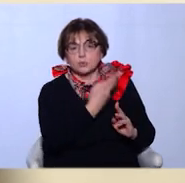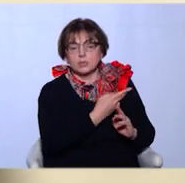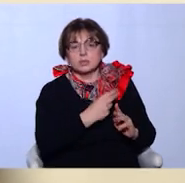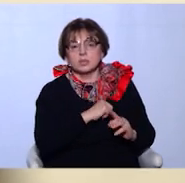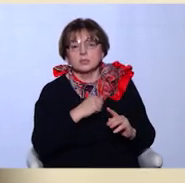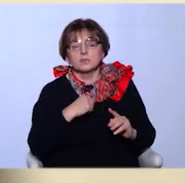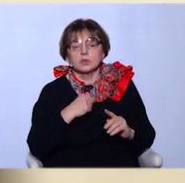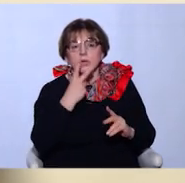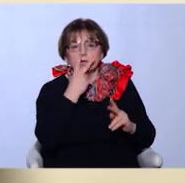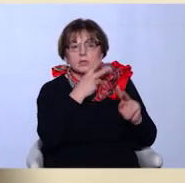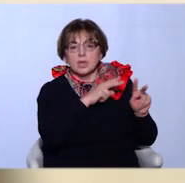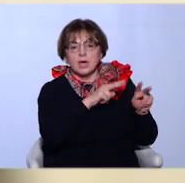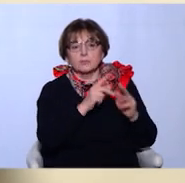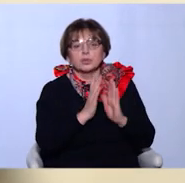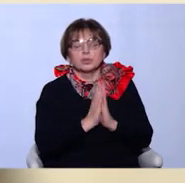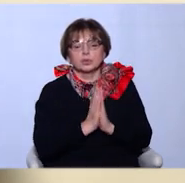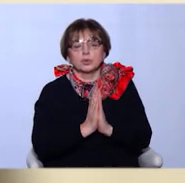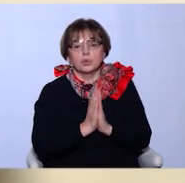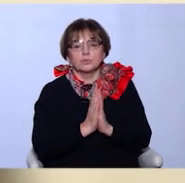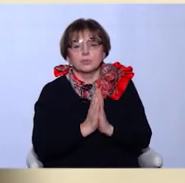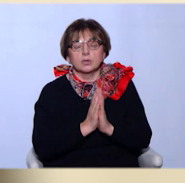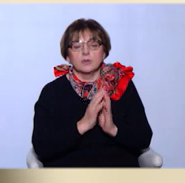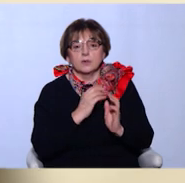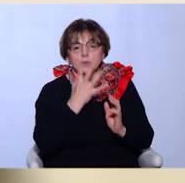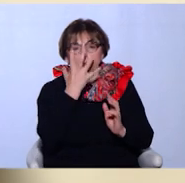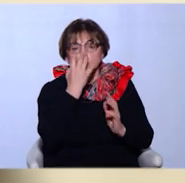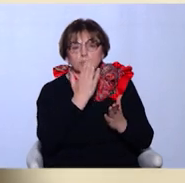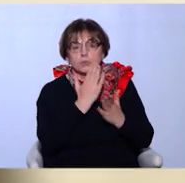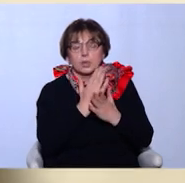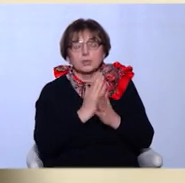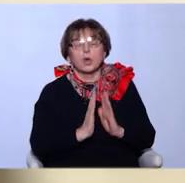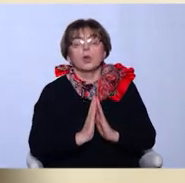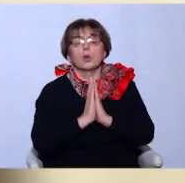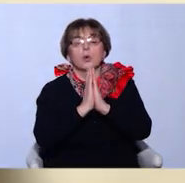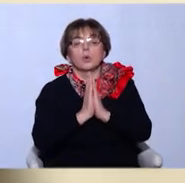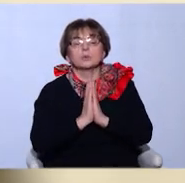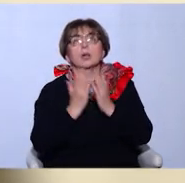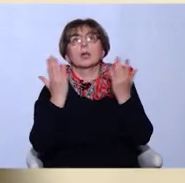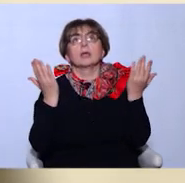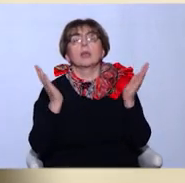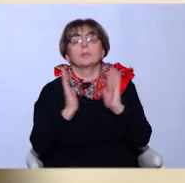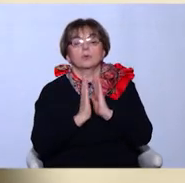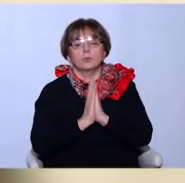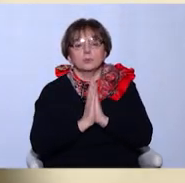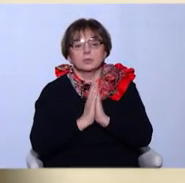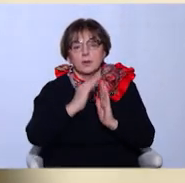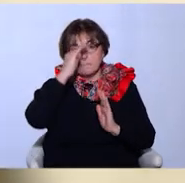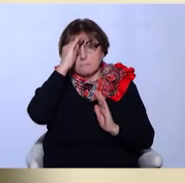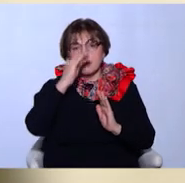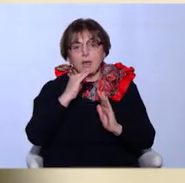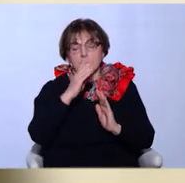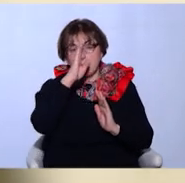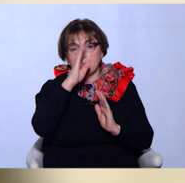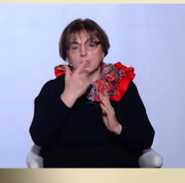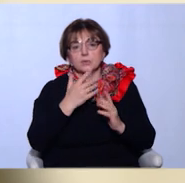და დააკვირდით, გთხოვთ, სურათზე გამოსახულია ლოცვად ხელაპყრობილი მამაკაცი,